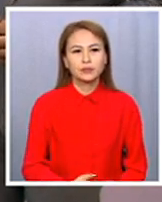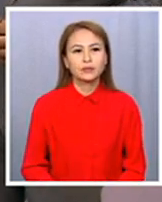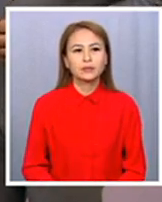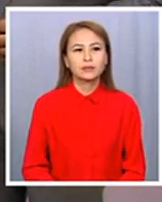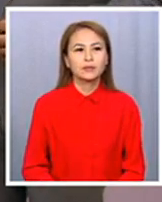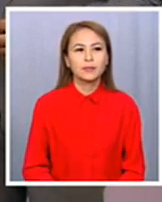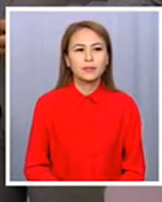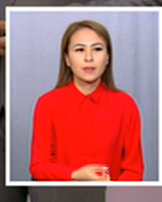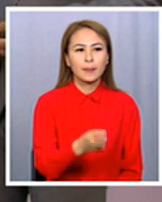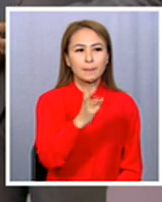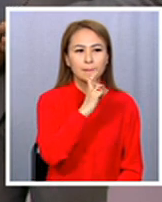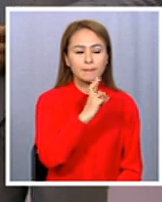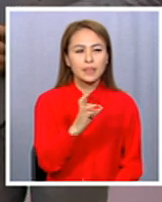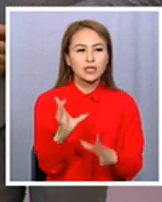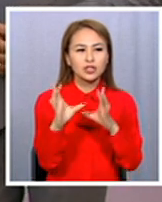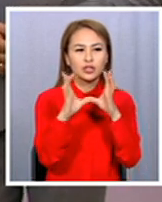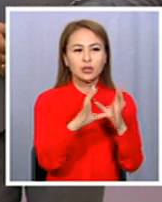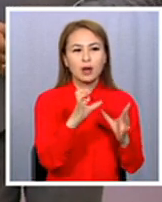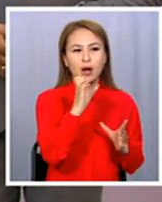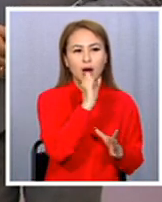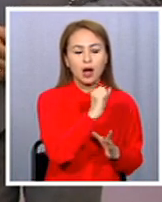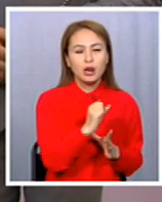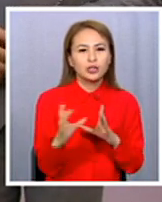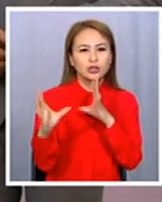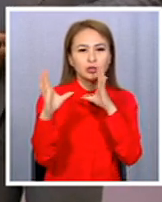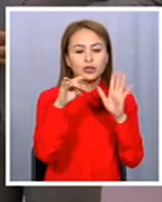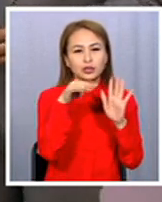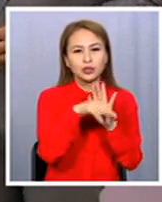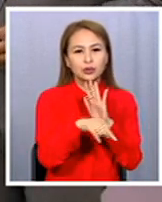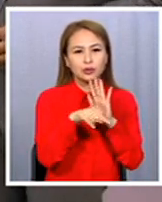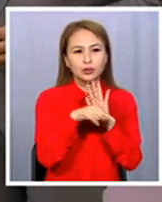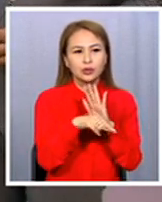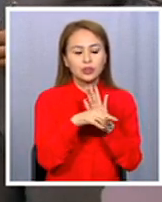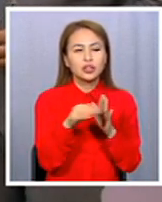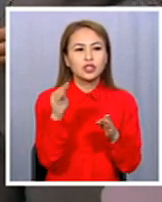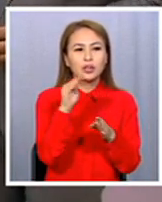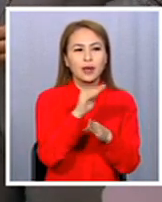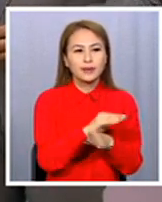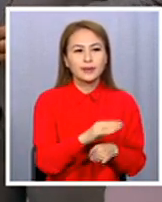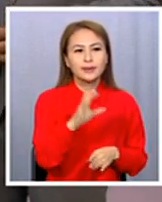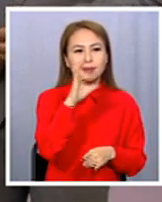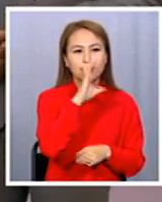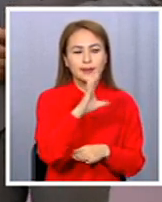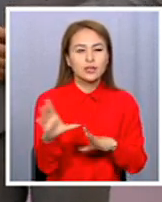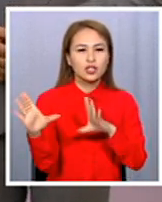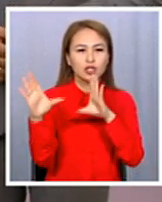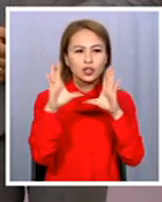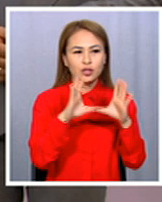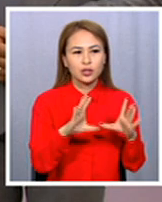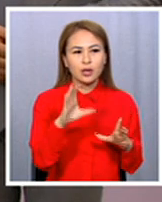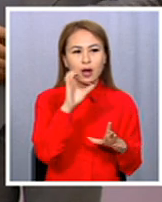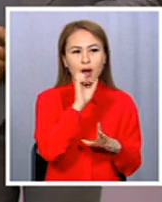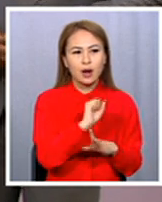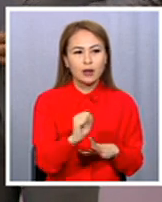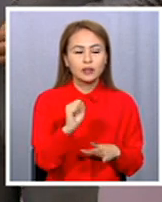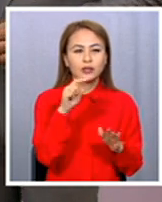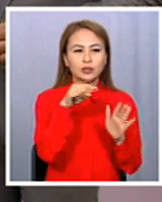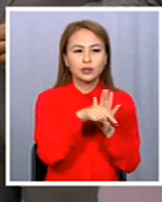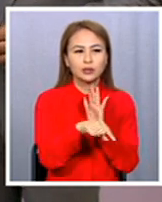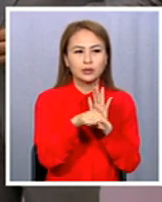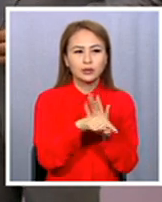аударайық. Б жиыны А жиынының ішкі жиыны және С жиыны А жиынының ішкі